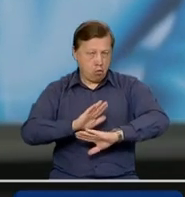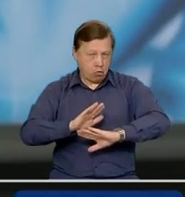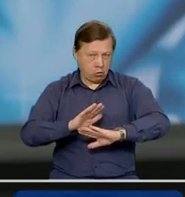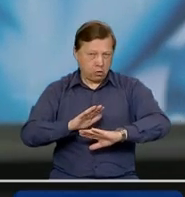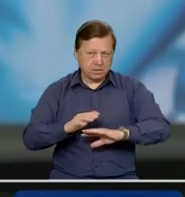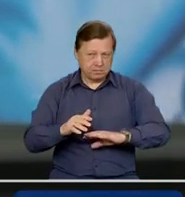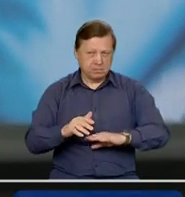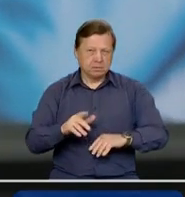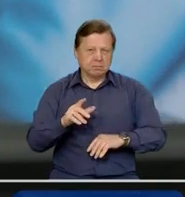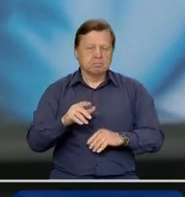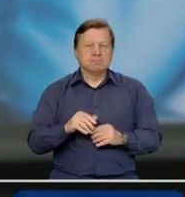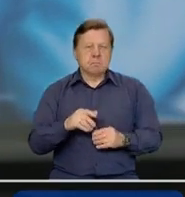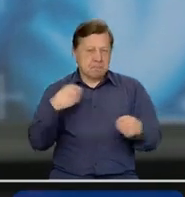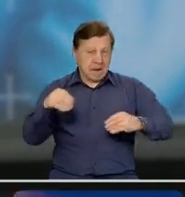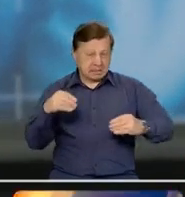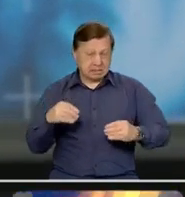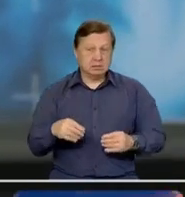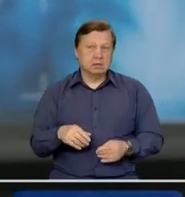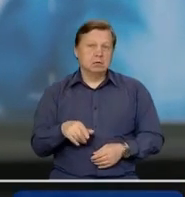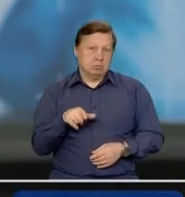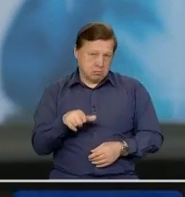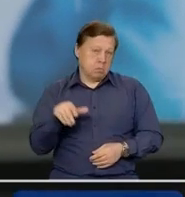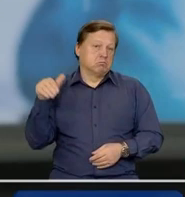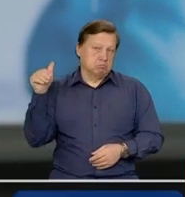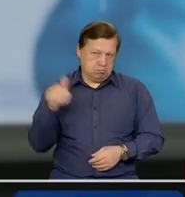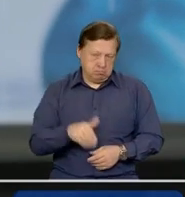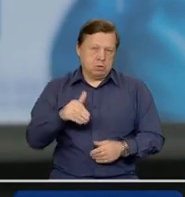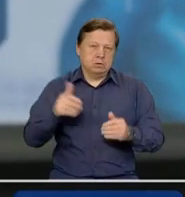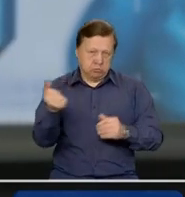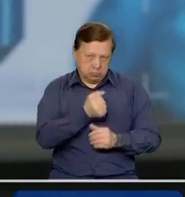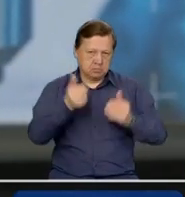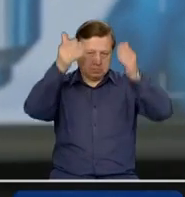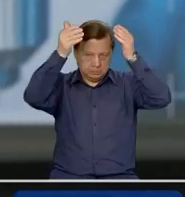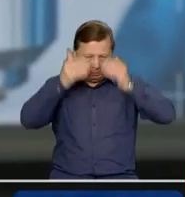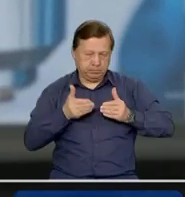przezroczyste z pleksji, to wtedy można nosić przyłbicę.